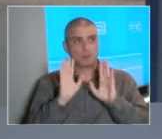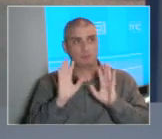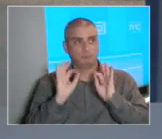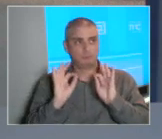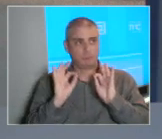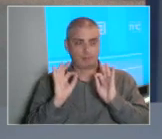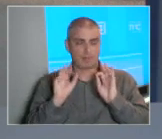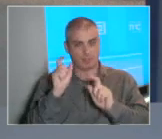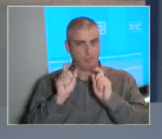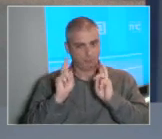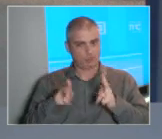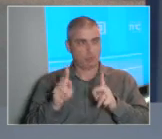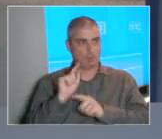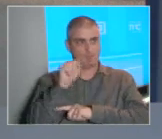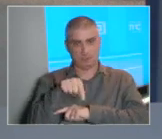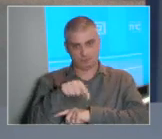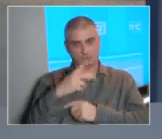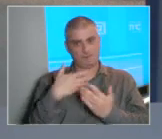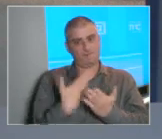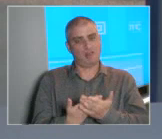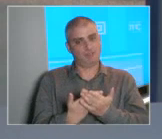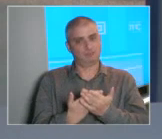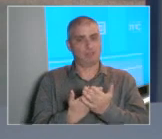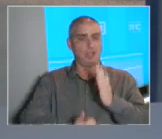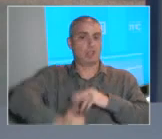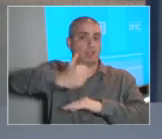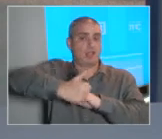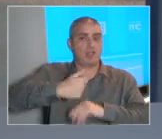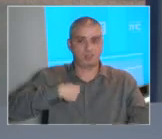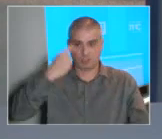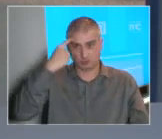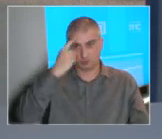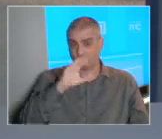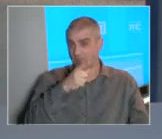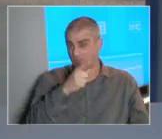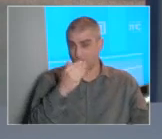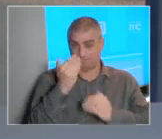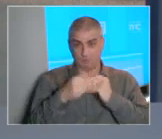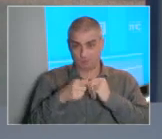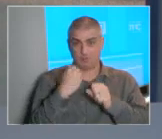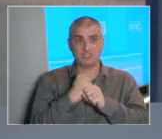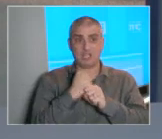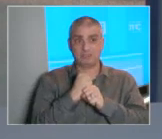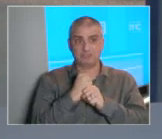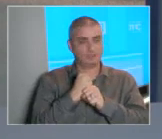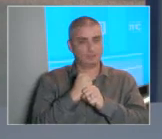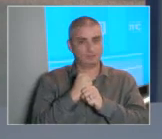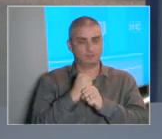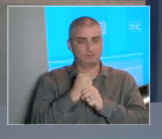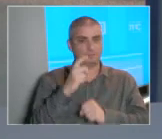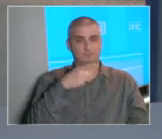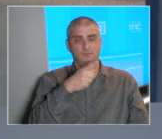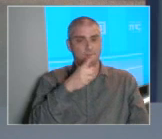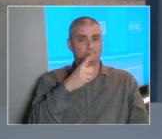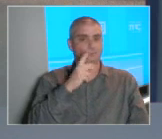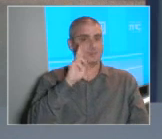כדי שאנשים יוכלו לגשת ולהציע הנהגה. אני חושב שאם הוא בסופו של דבר יעשה את זה, הילד